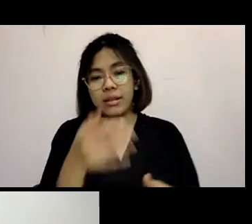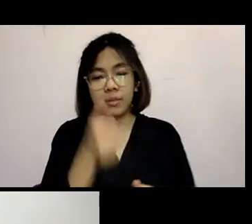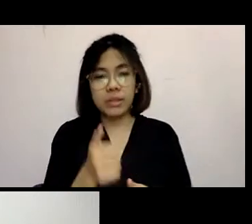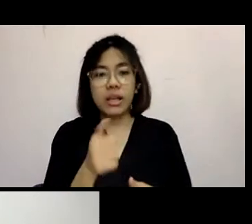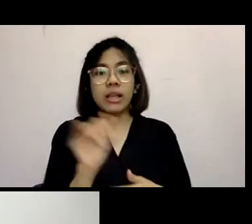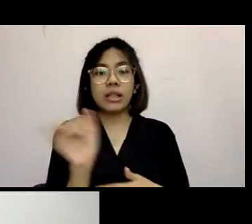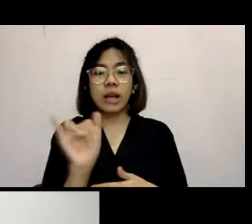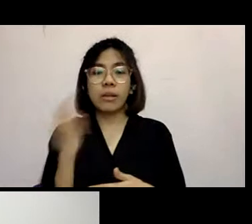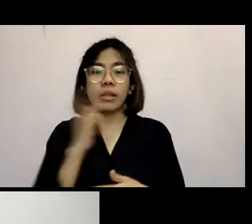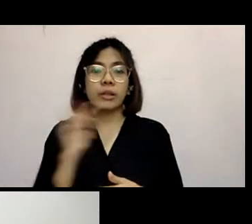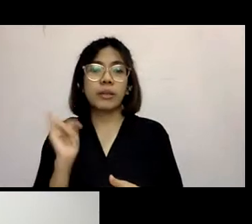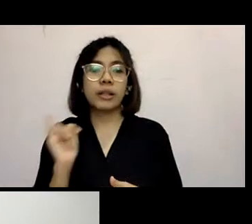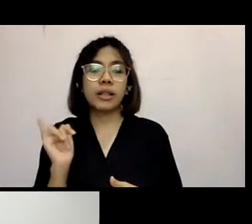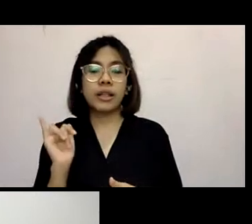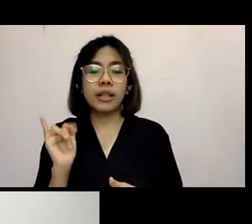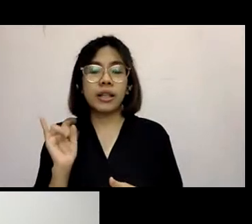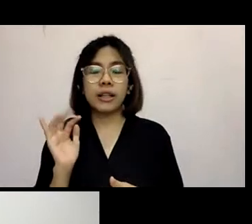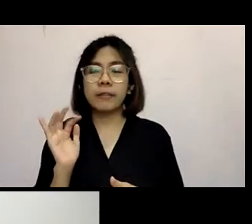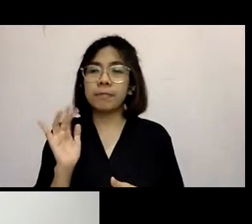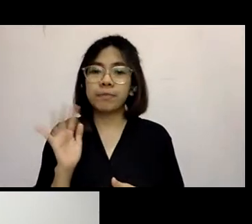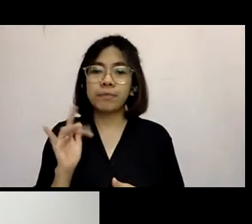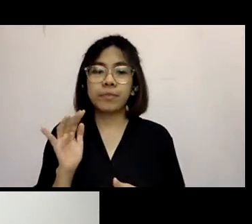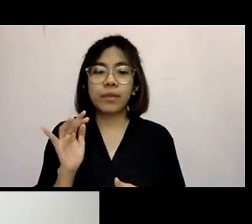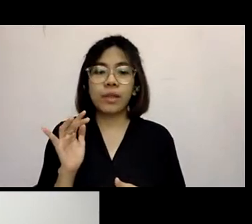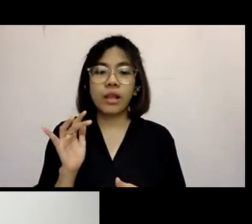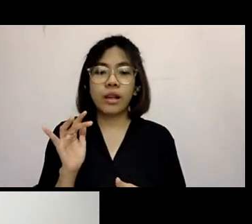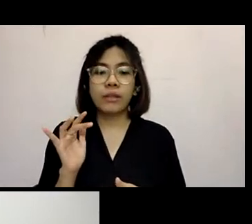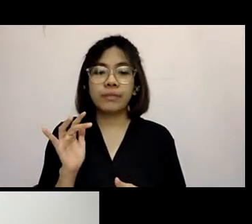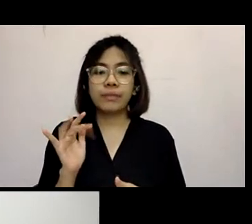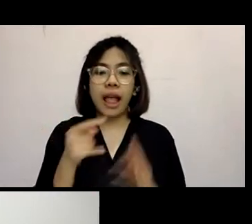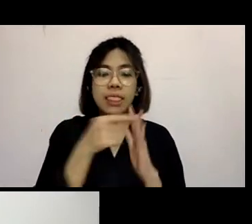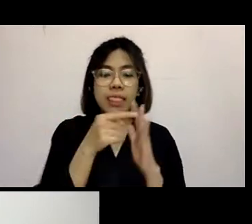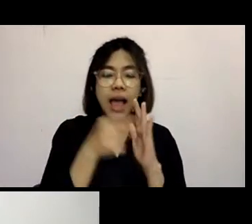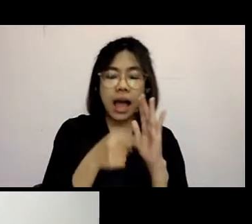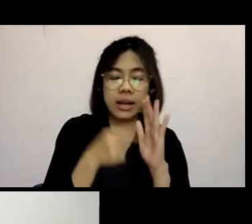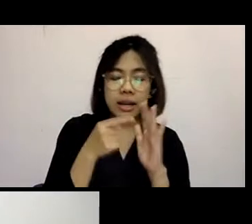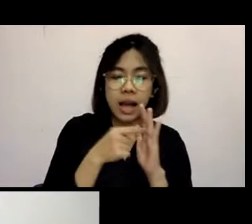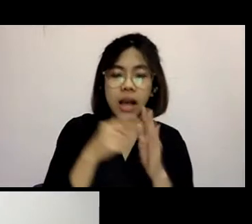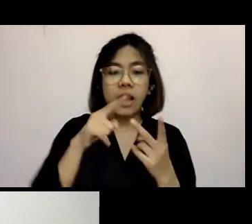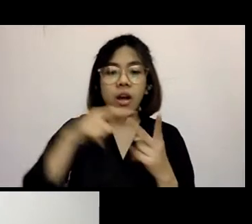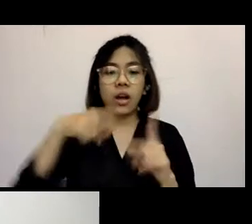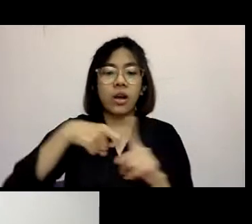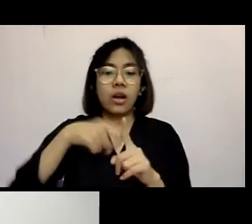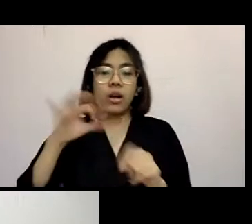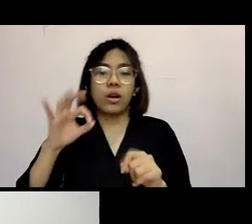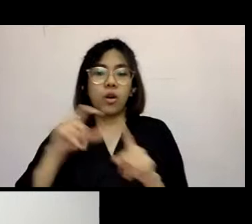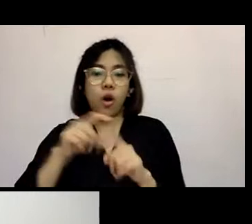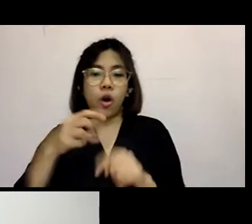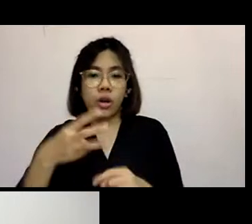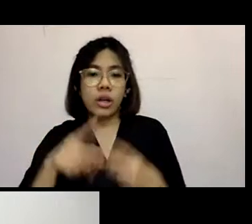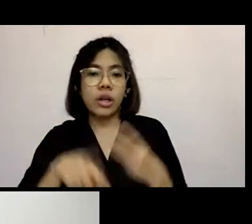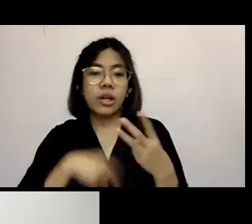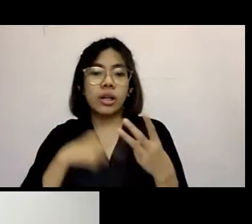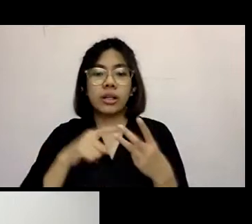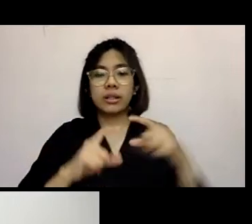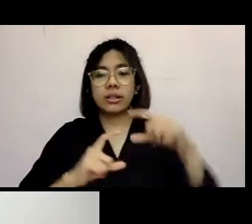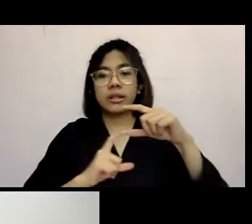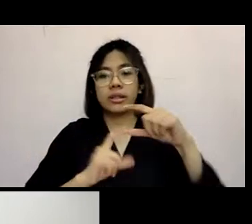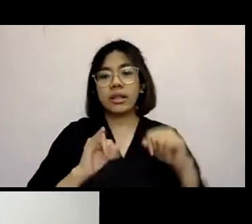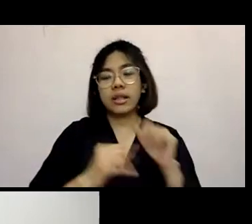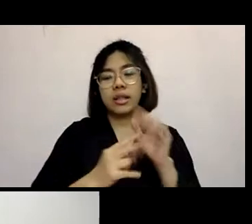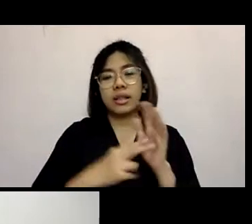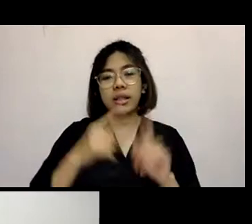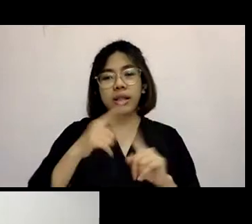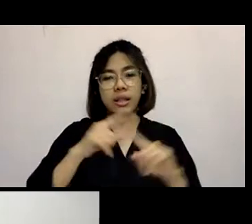juga eh tandanya termasuk kodenya termasuk sintaksisnya dan segala macem gede di dalam itu